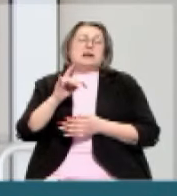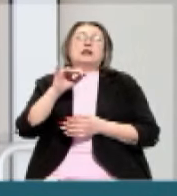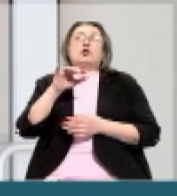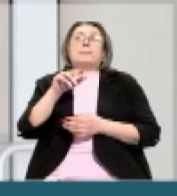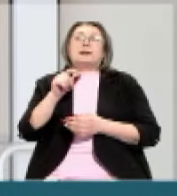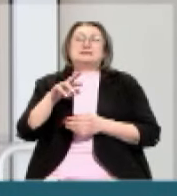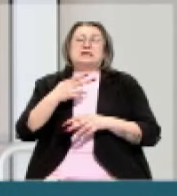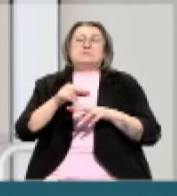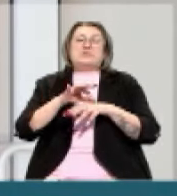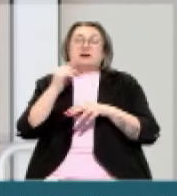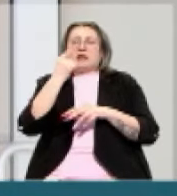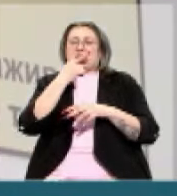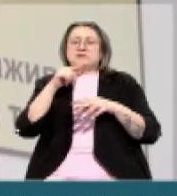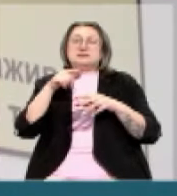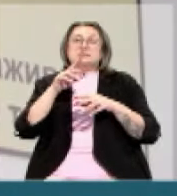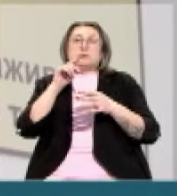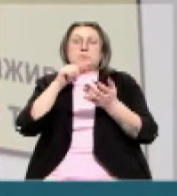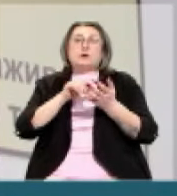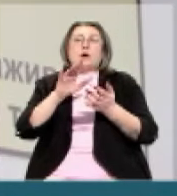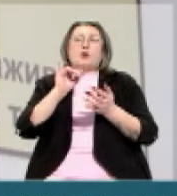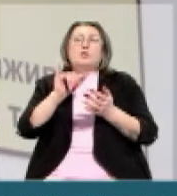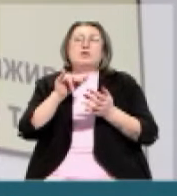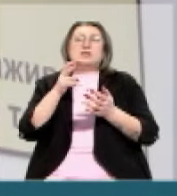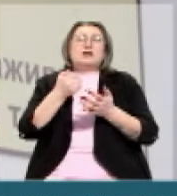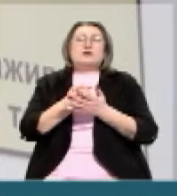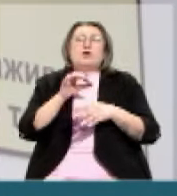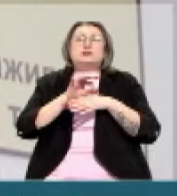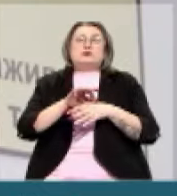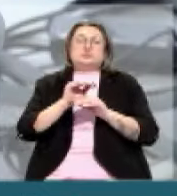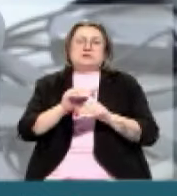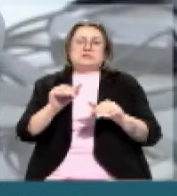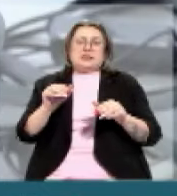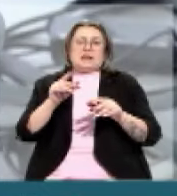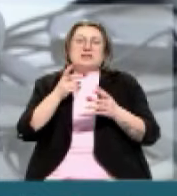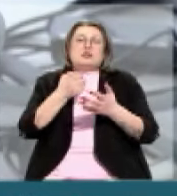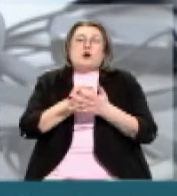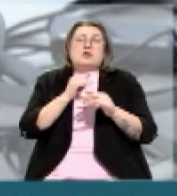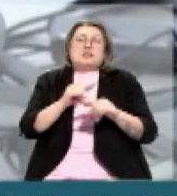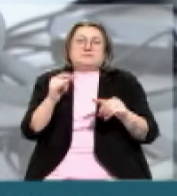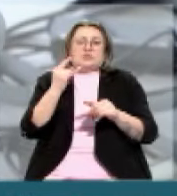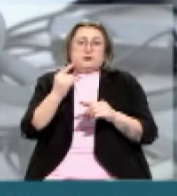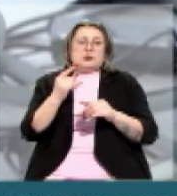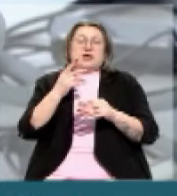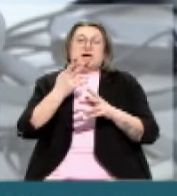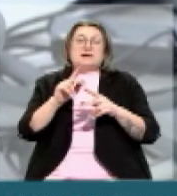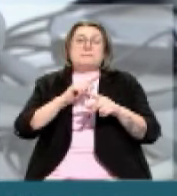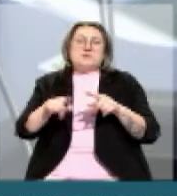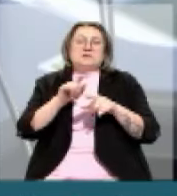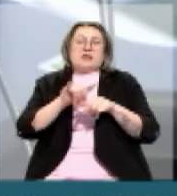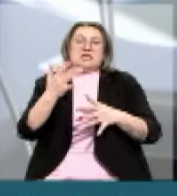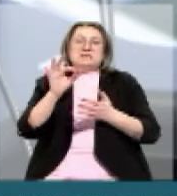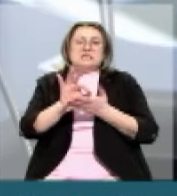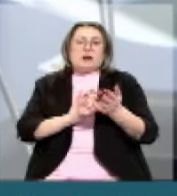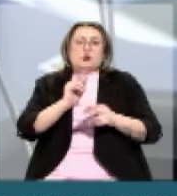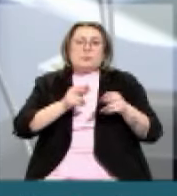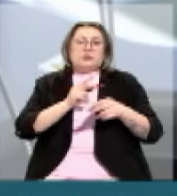тек шала туған шақалақтарда кездесетін көз ауруы. Сырқат тез дамиды. Бірнеше күннің ішінде микрохирургиялық операция жасалмаса,